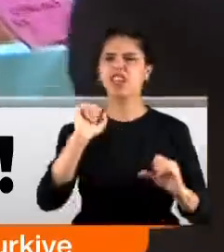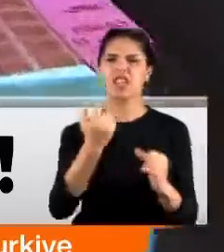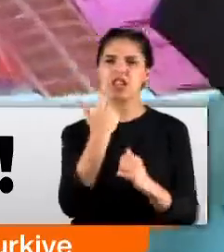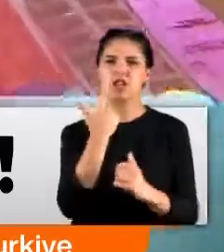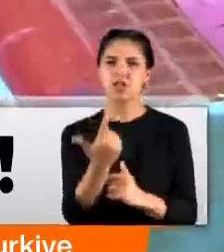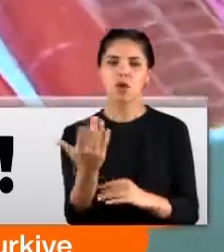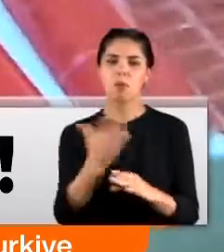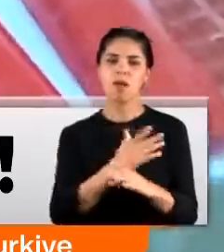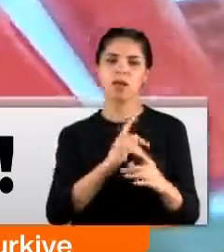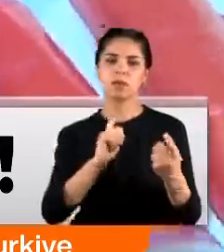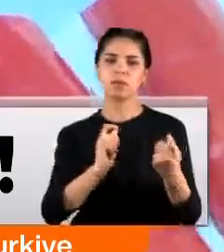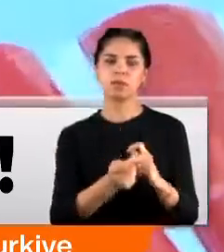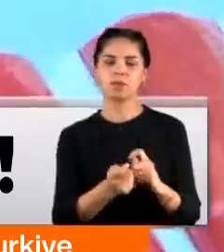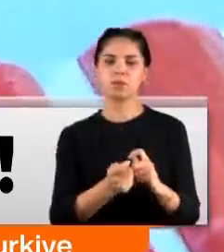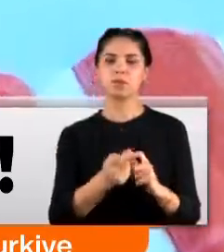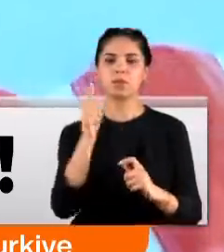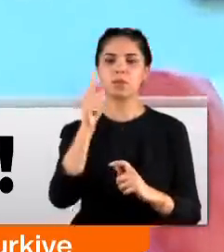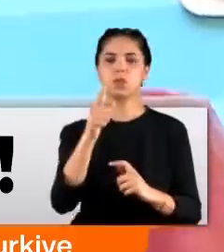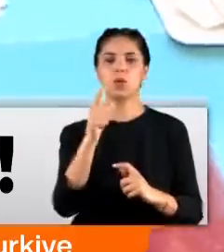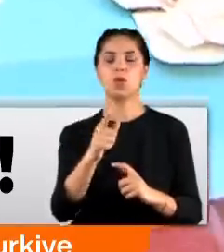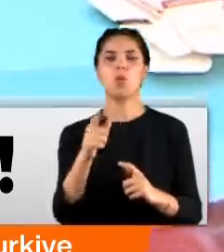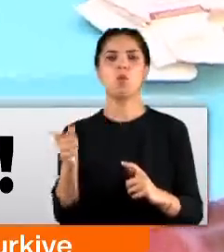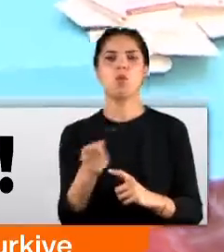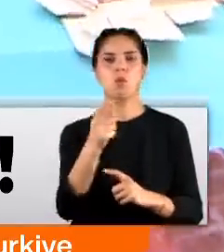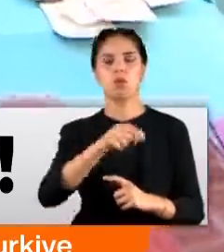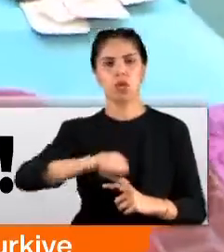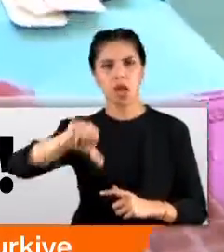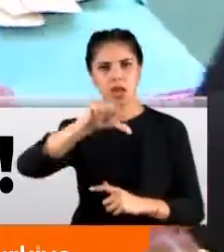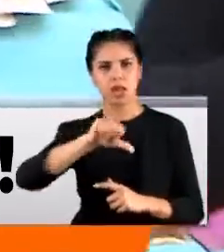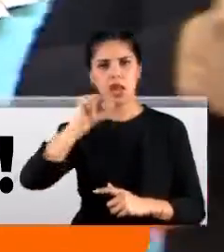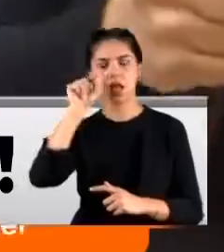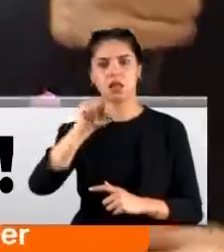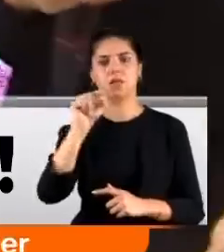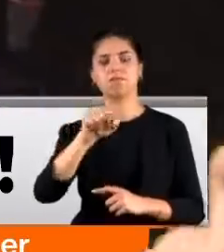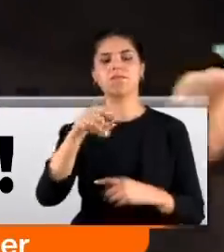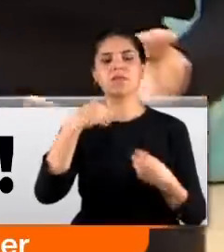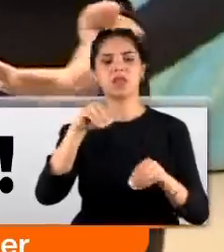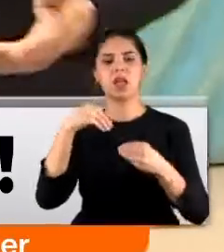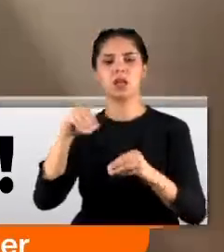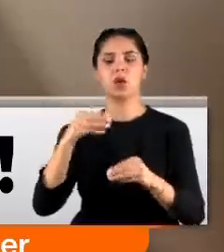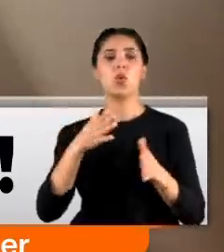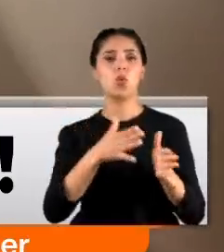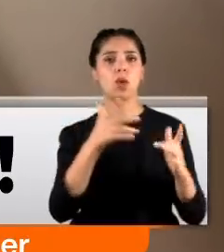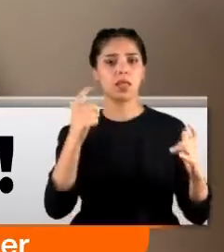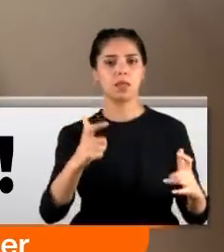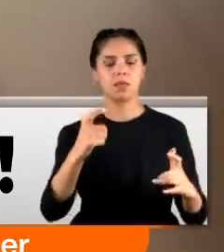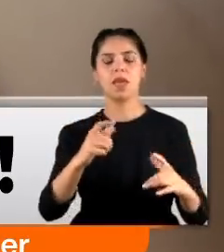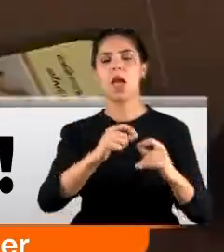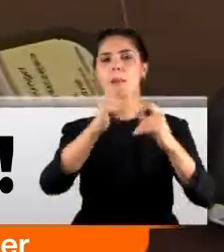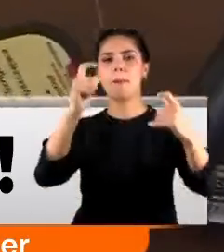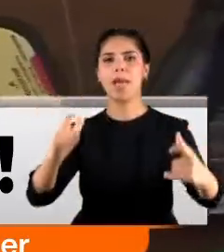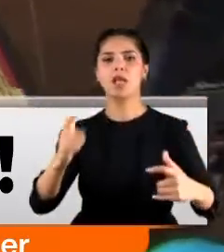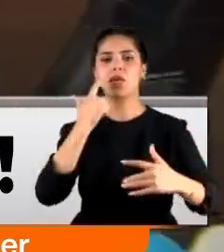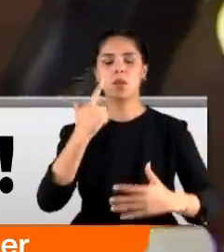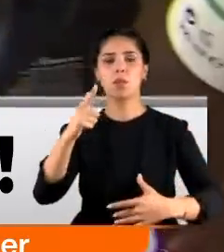yaklaşırken ürünler değişiyordu. Mesela antifrizler, motor yağları onların radarına giriyordu. Üretim yerleri Beylikdüzü'ydü ancak